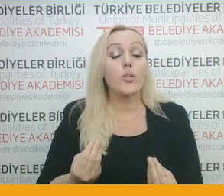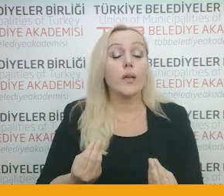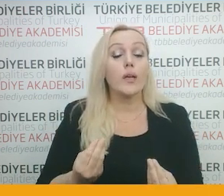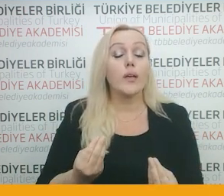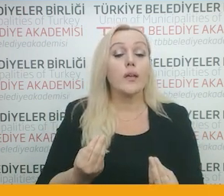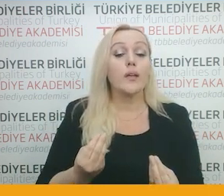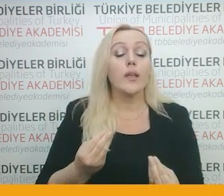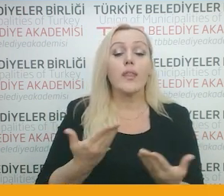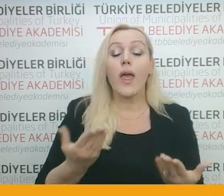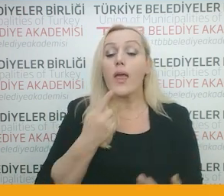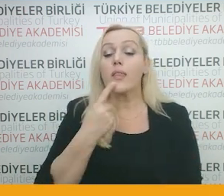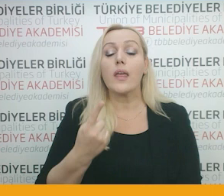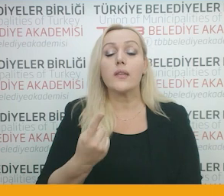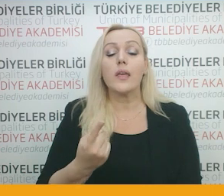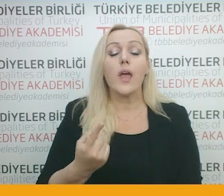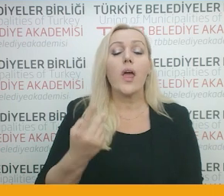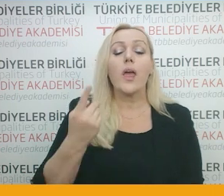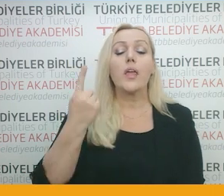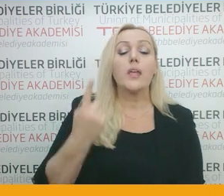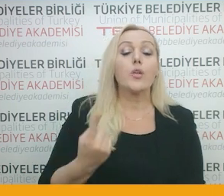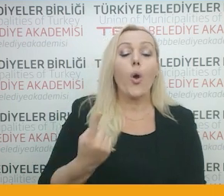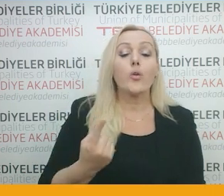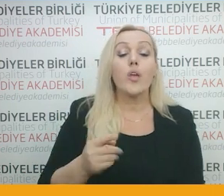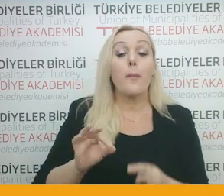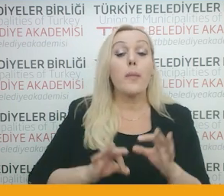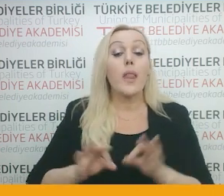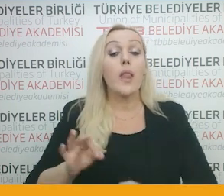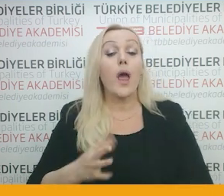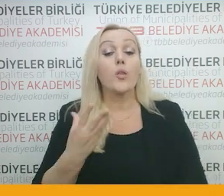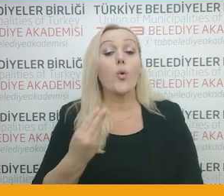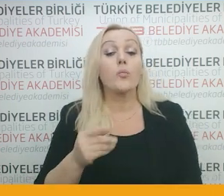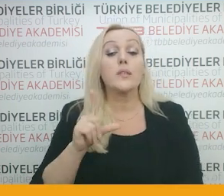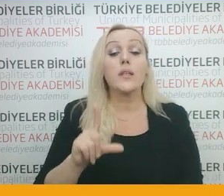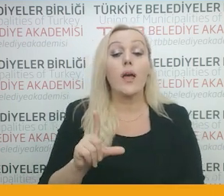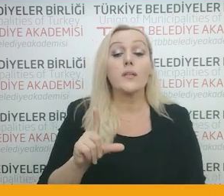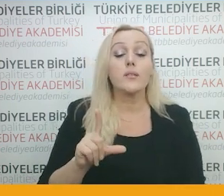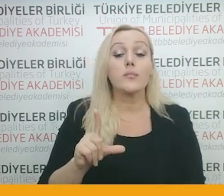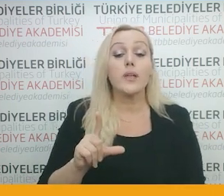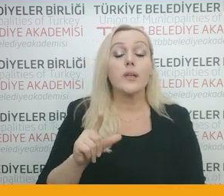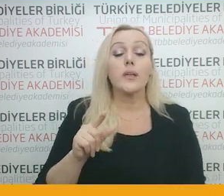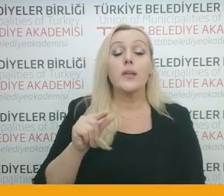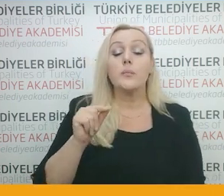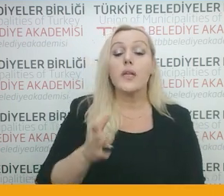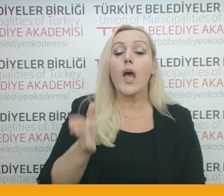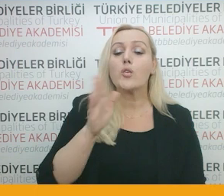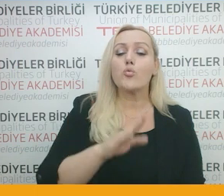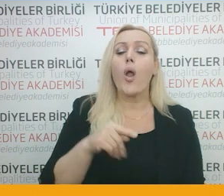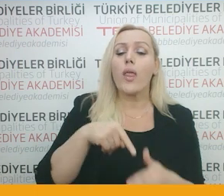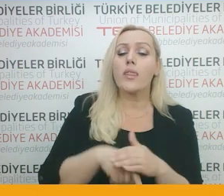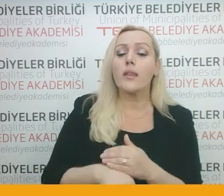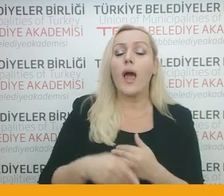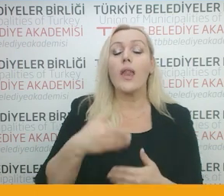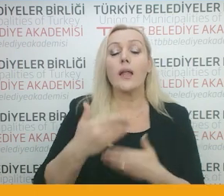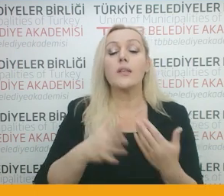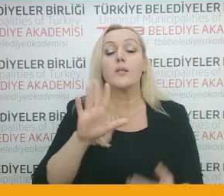ne dedik? Öncelikle stratejik plan olması gerekiyor. Stratejik planı birazdan detaylarına bakacağız.